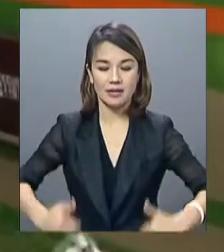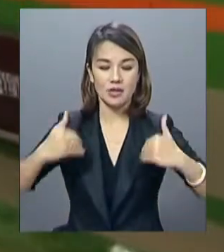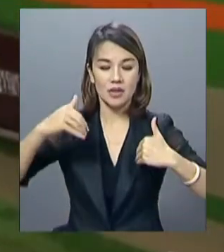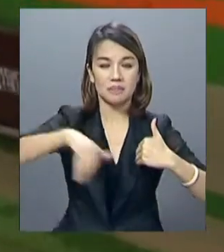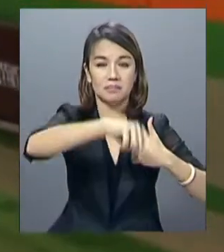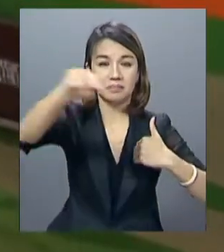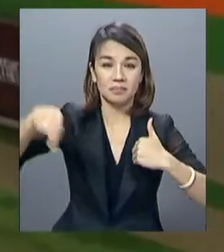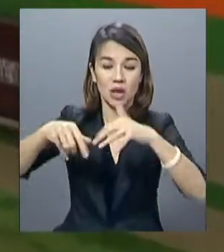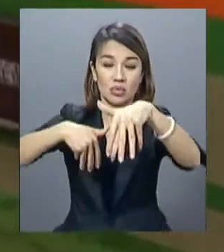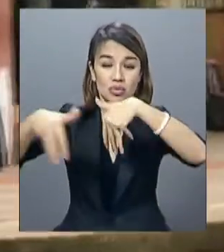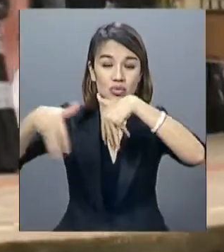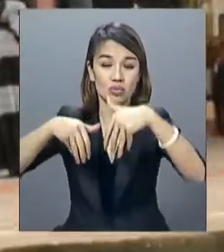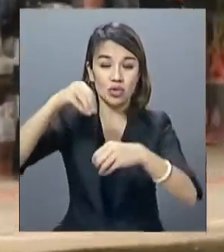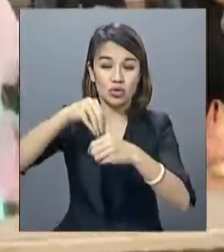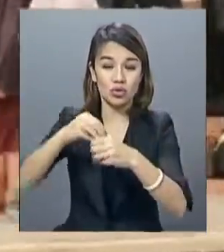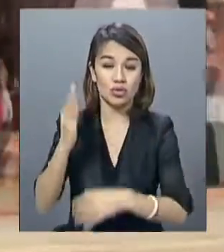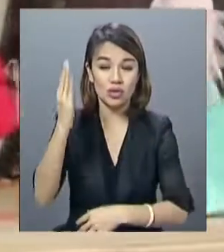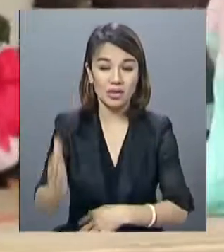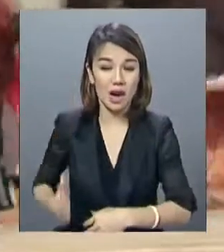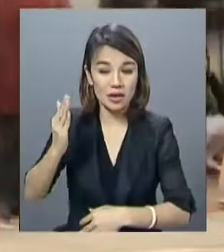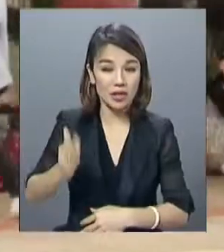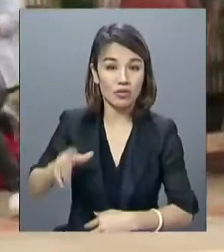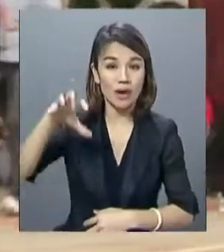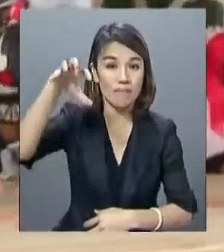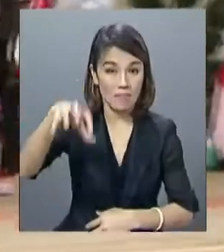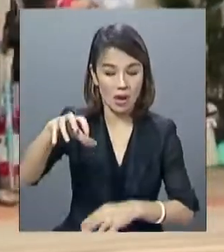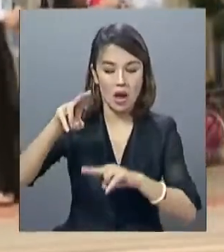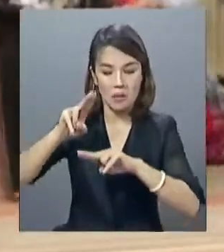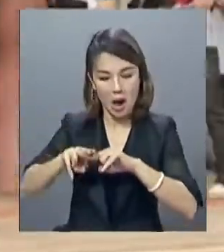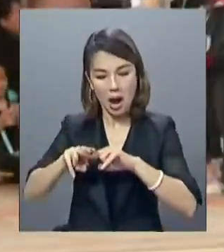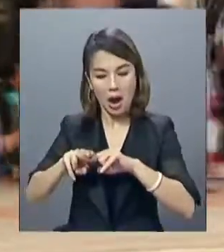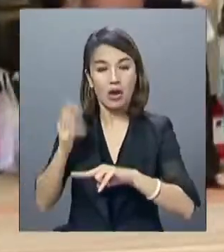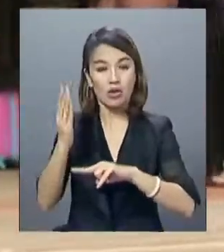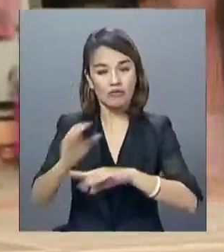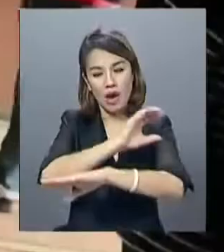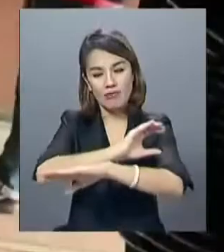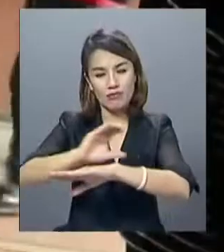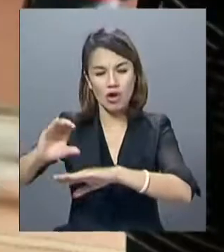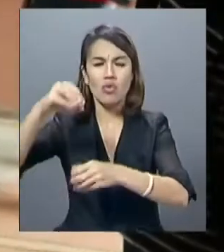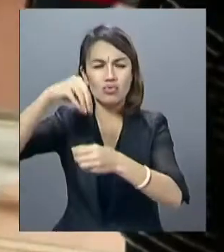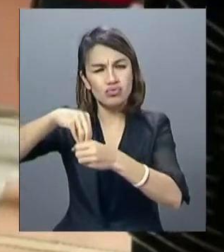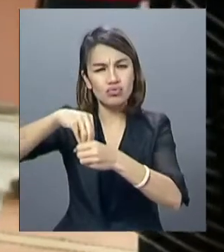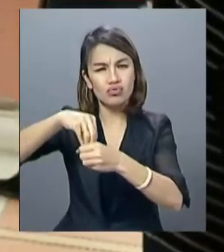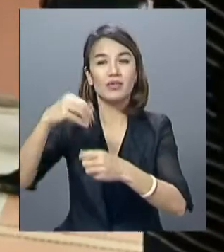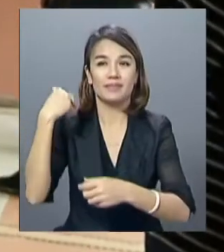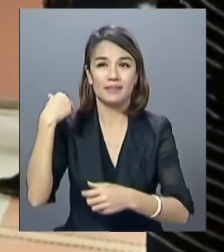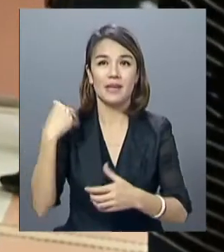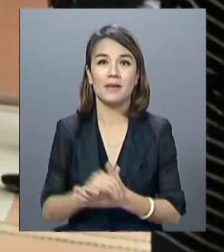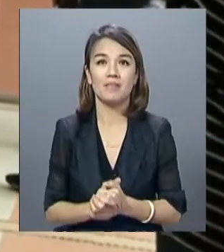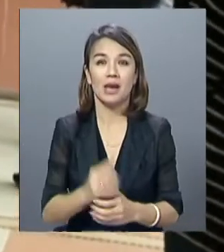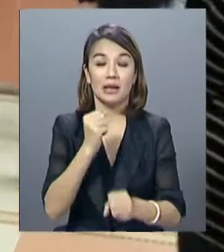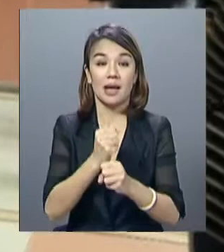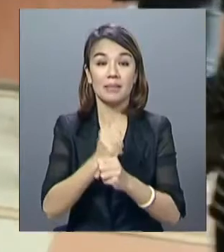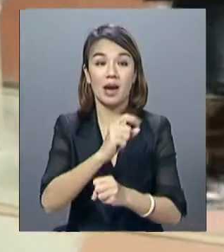านีรถไฟและผู้คนที่เดินทางโดยใช้เส้นทางนี้ก็ยังคงดำรงต่อไป เป็นเจ้าที่ตำรวจรถไฟดู